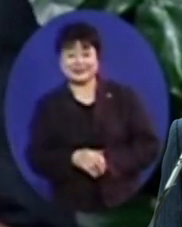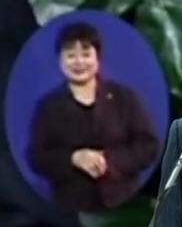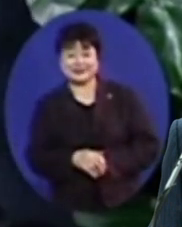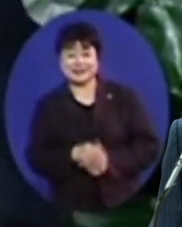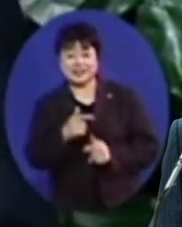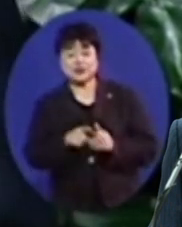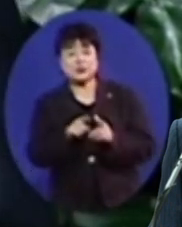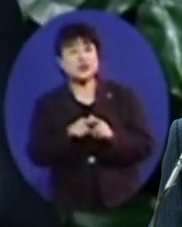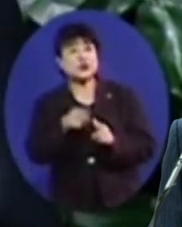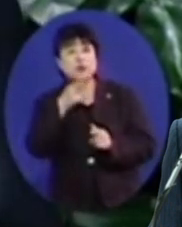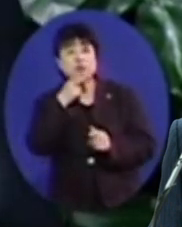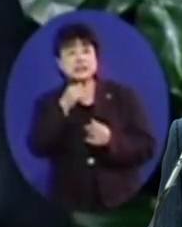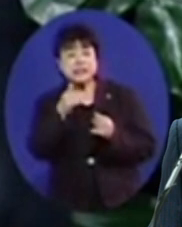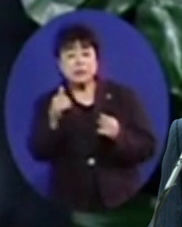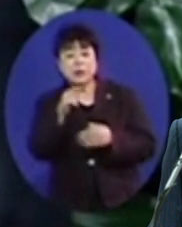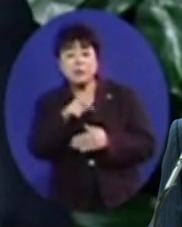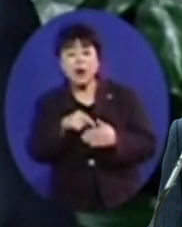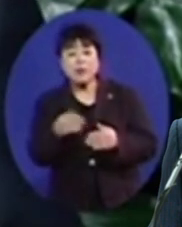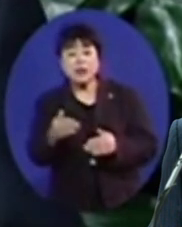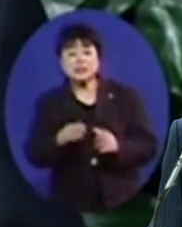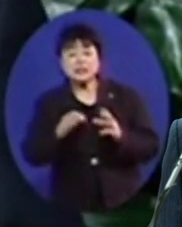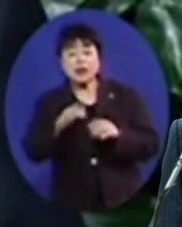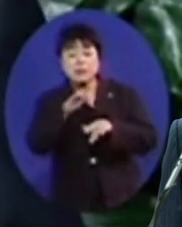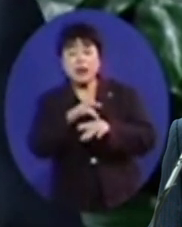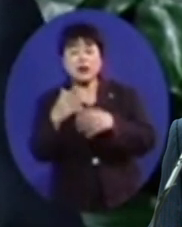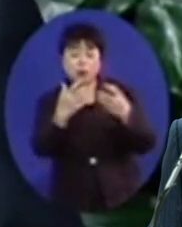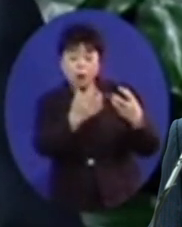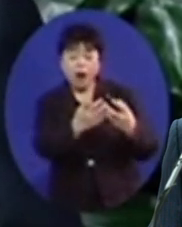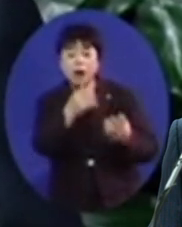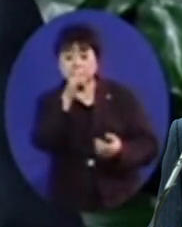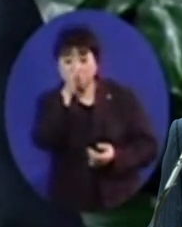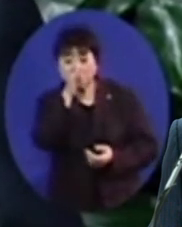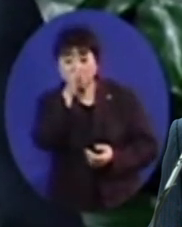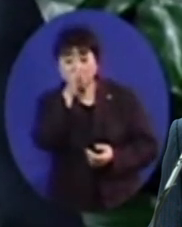예수 안 믿는 사람들은 마음의 공간에 세상과 마귀가 들어와 있습니다.